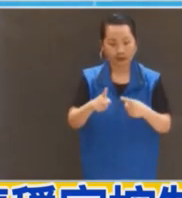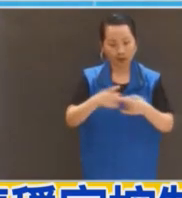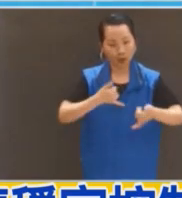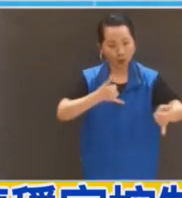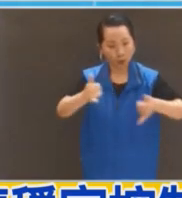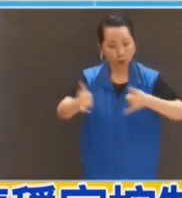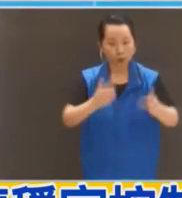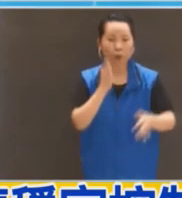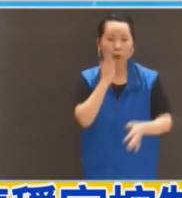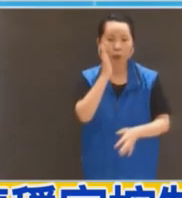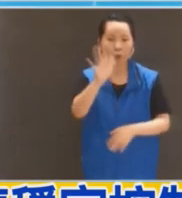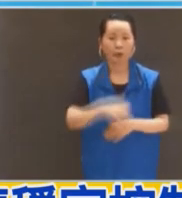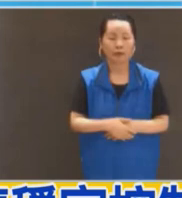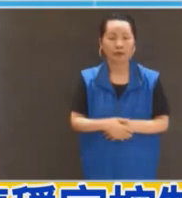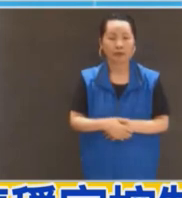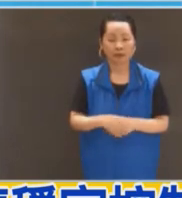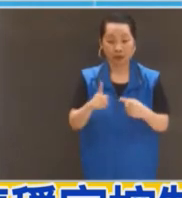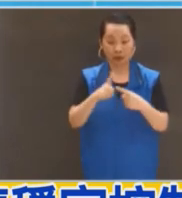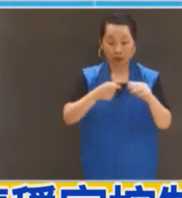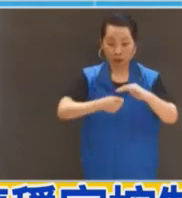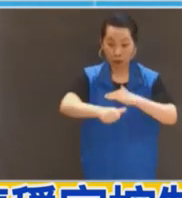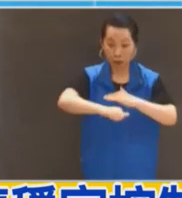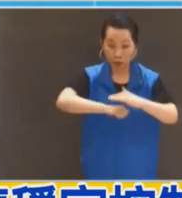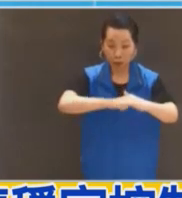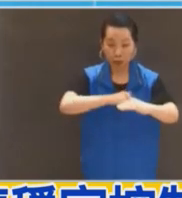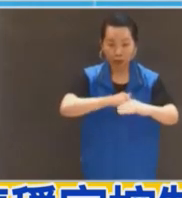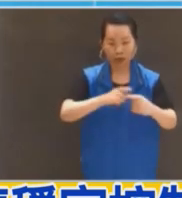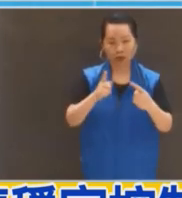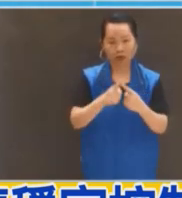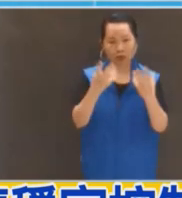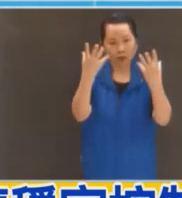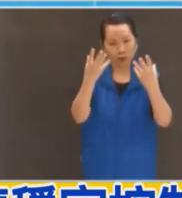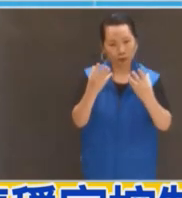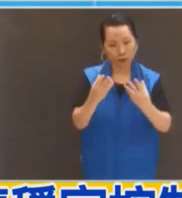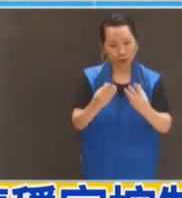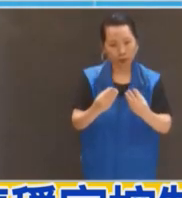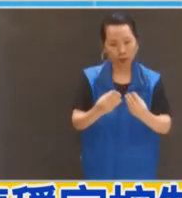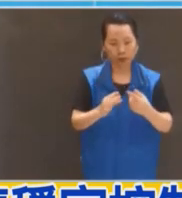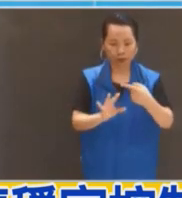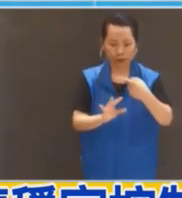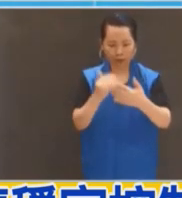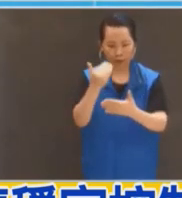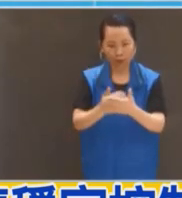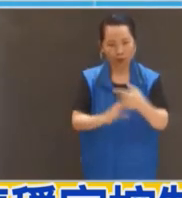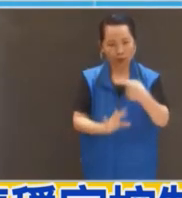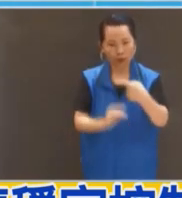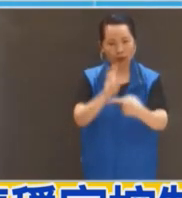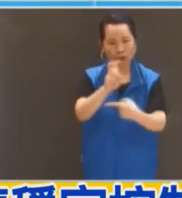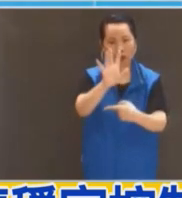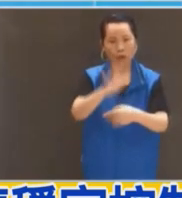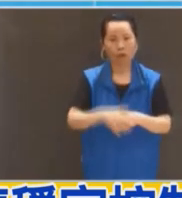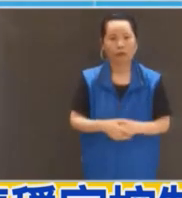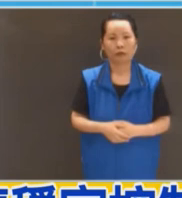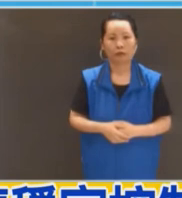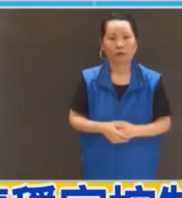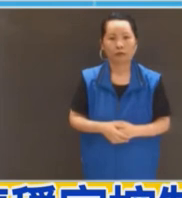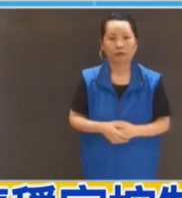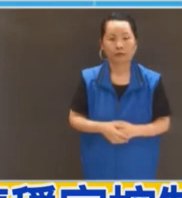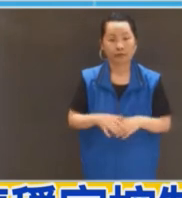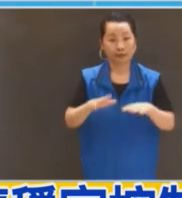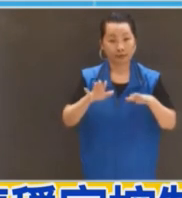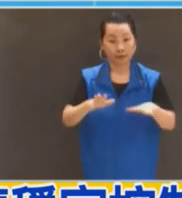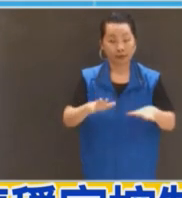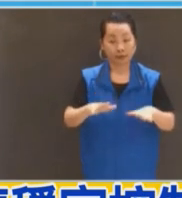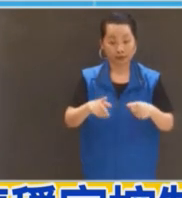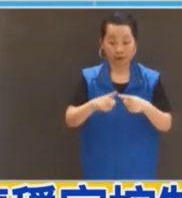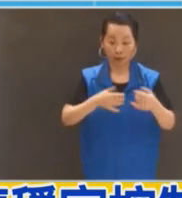畅。不过进出的人数确实有减少了将近20%。那这里面今天的